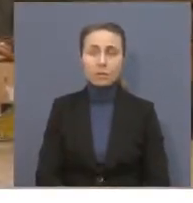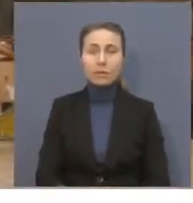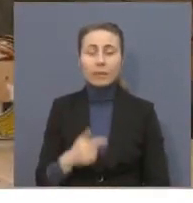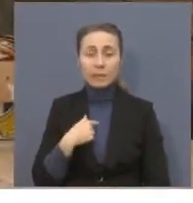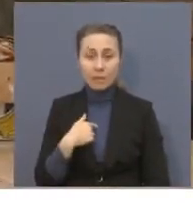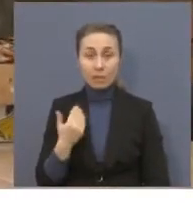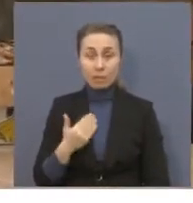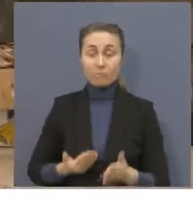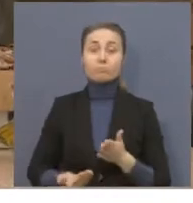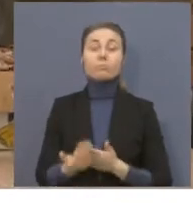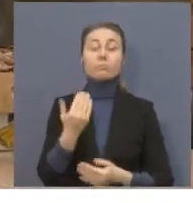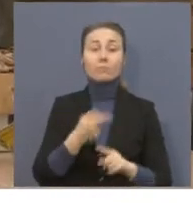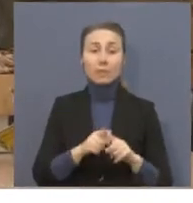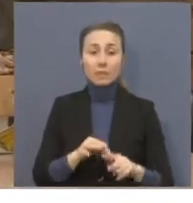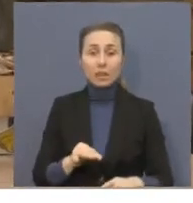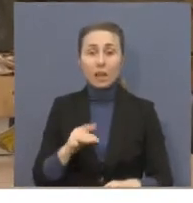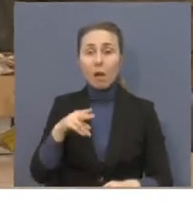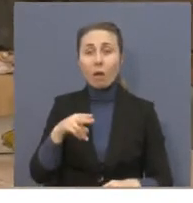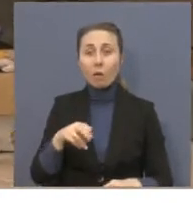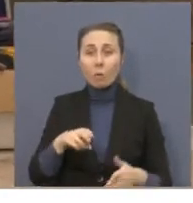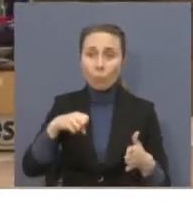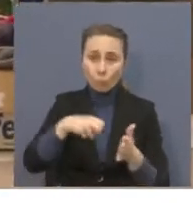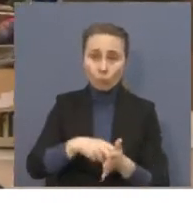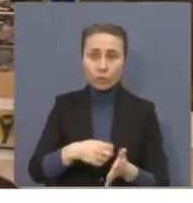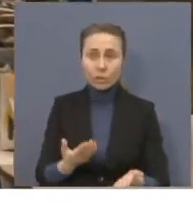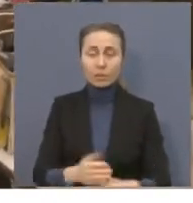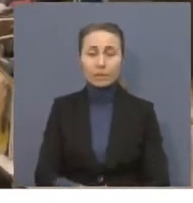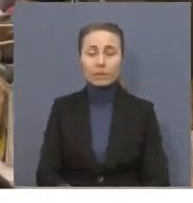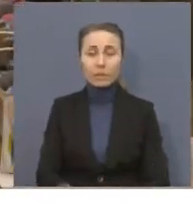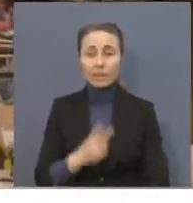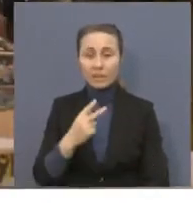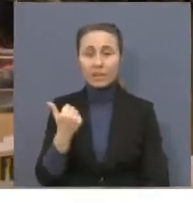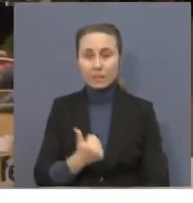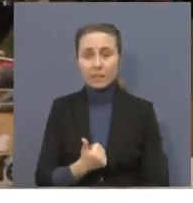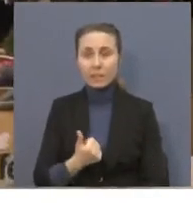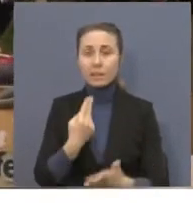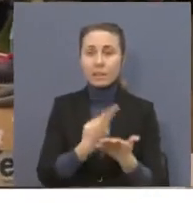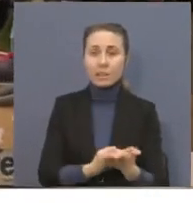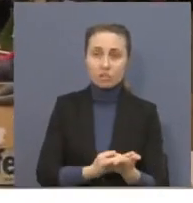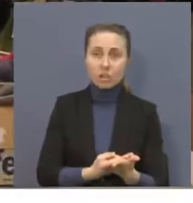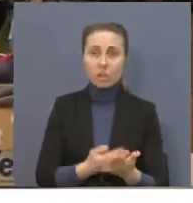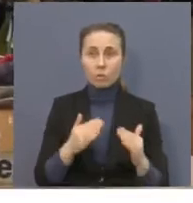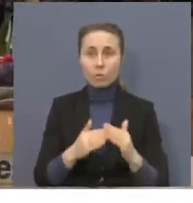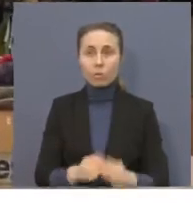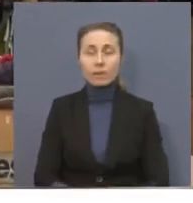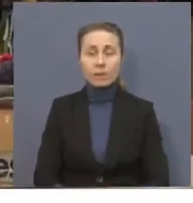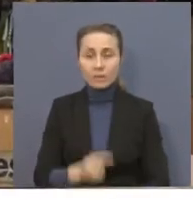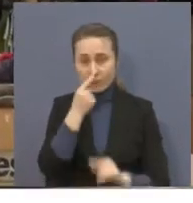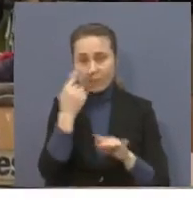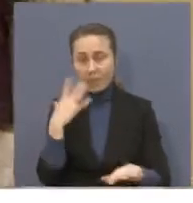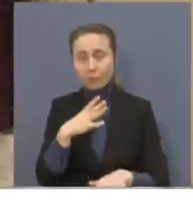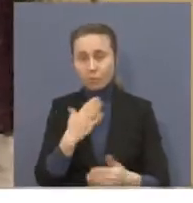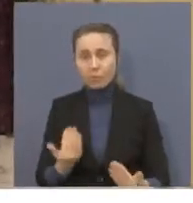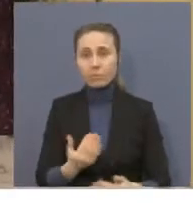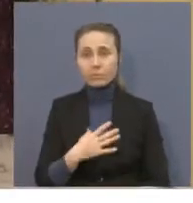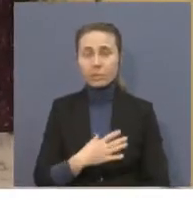вперед поехала и тут растянула, колено ударила, да, вот две недели дома отлеживалась. Было совсем недавно, вот сейчас